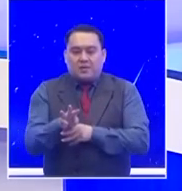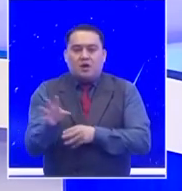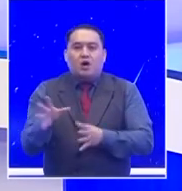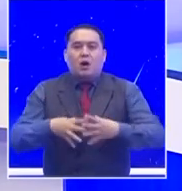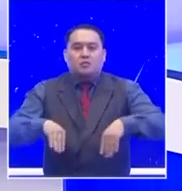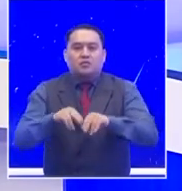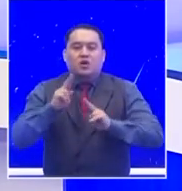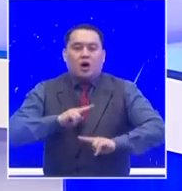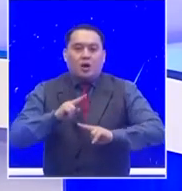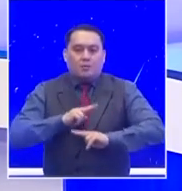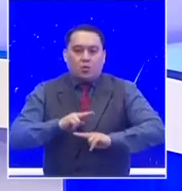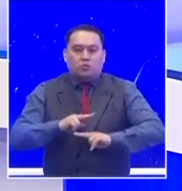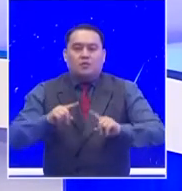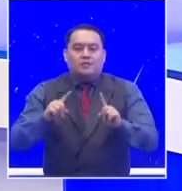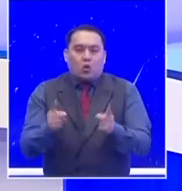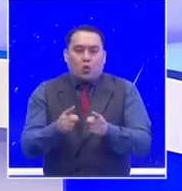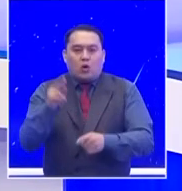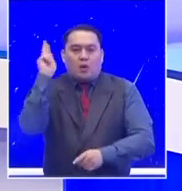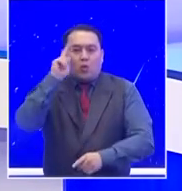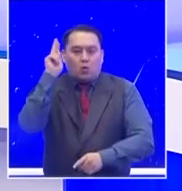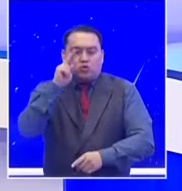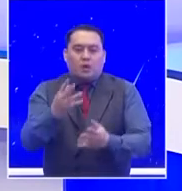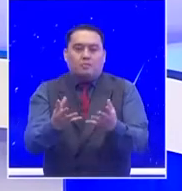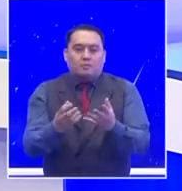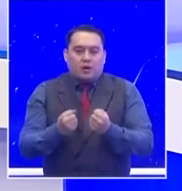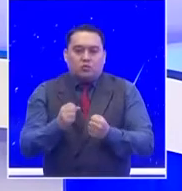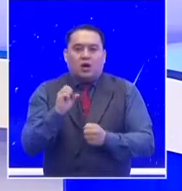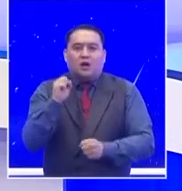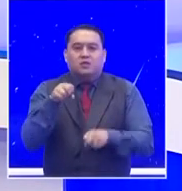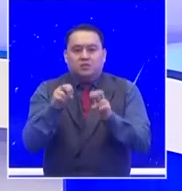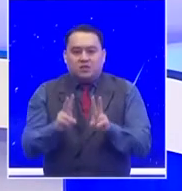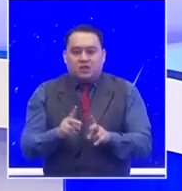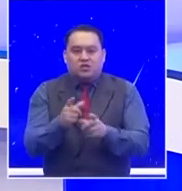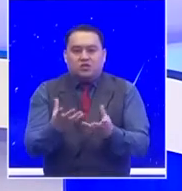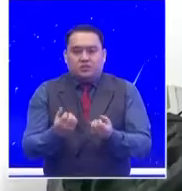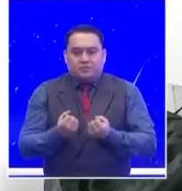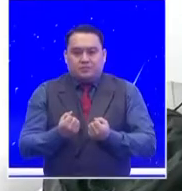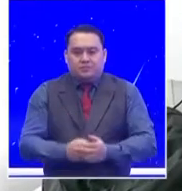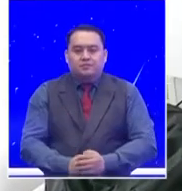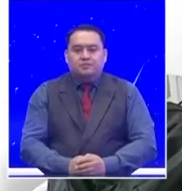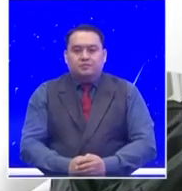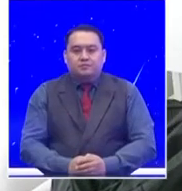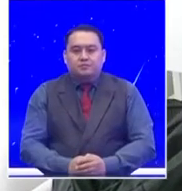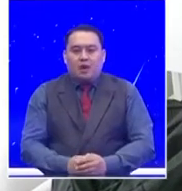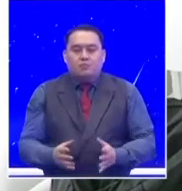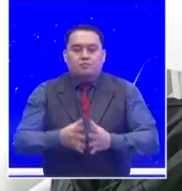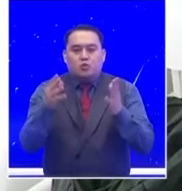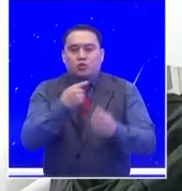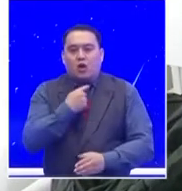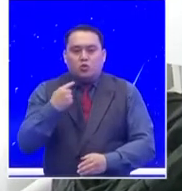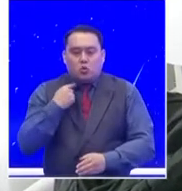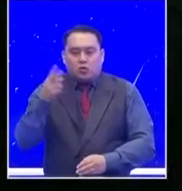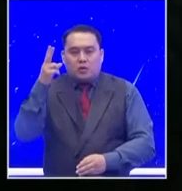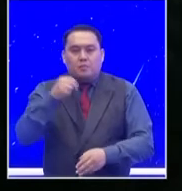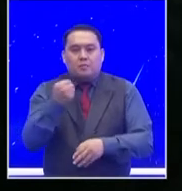общественные работы и на краткосрочные курсы для получения специальности. Все больше талдыкурганцев из